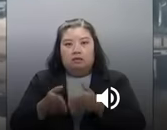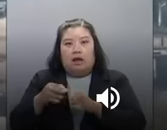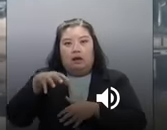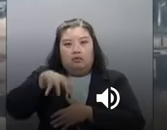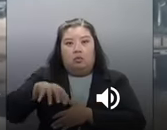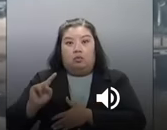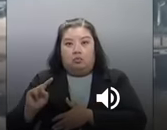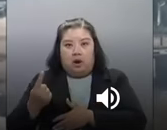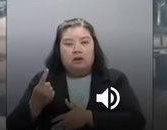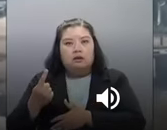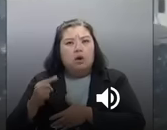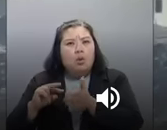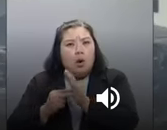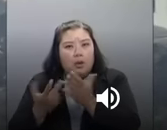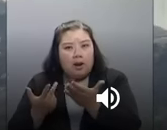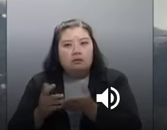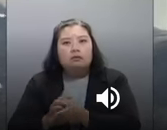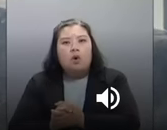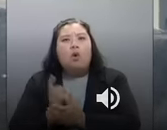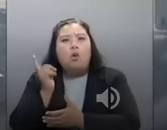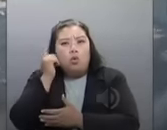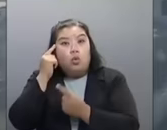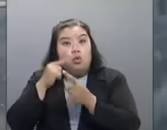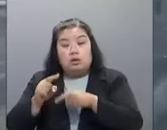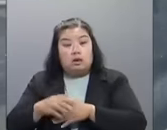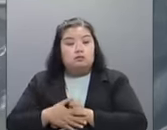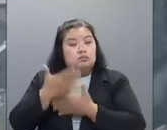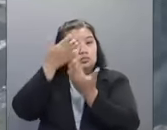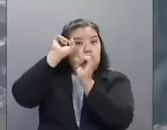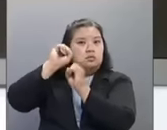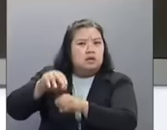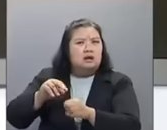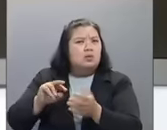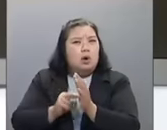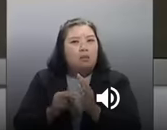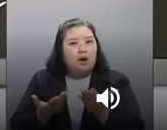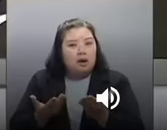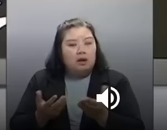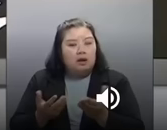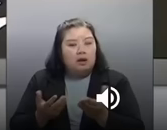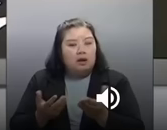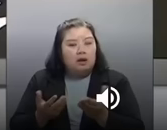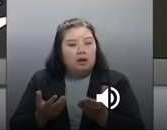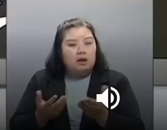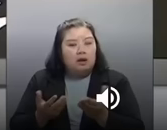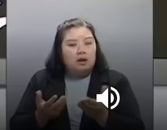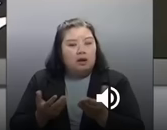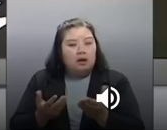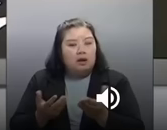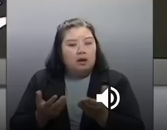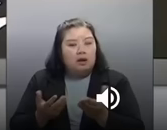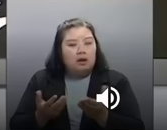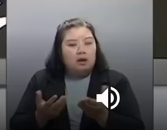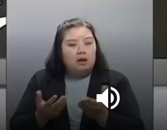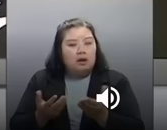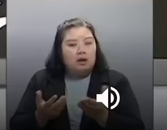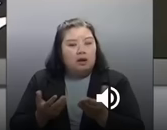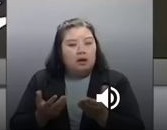องนี้คล้ายกับว่ารับรู้แต่ไม่รับทราบความหมายคืออะไรไล่ดูค่ะ บ้าชาตินาคีนี้เตวดาวิอาซอคีเพล